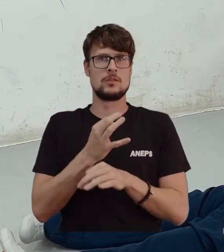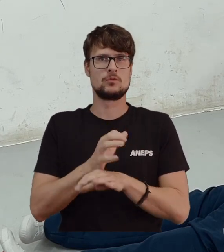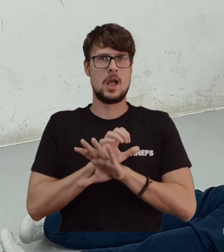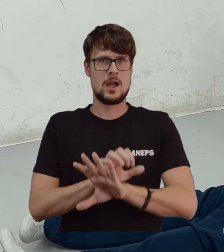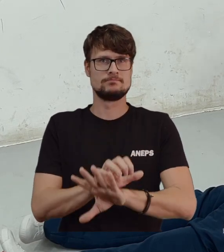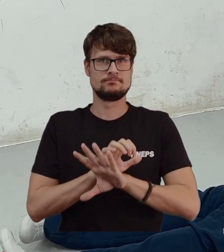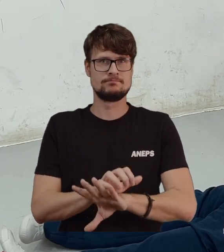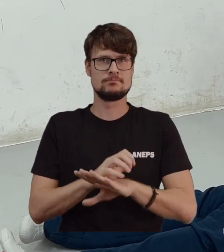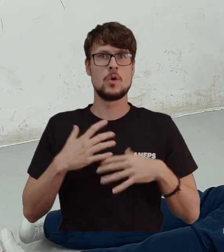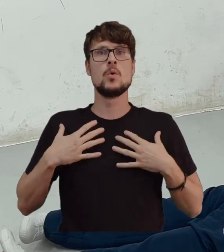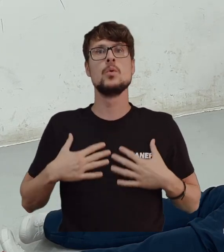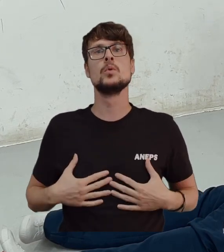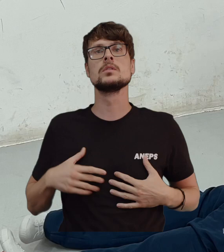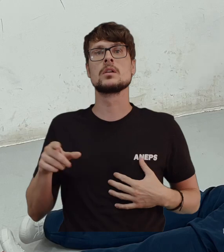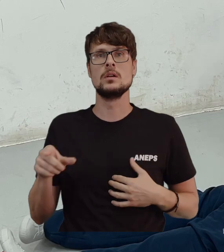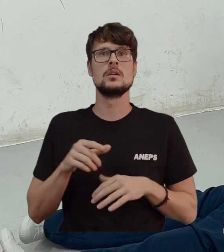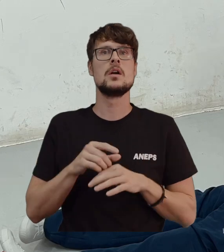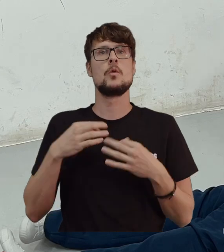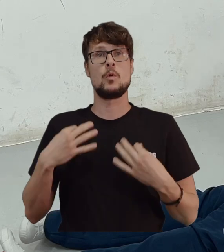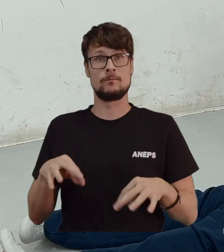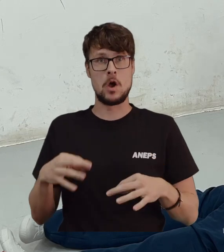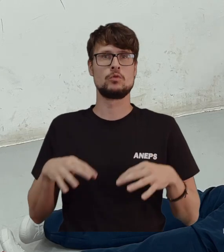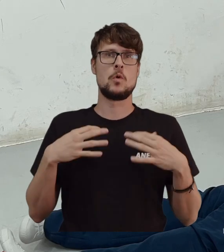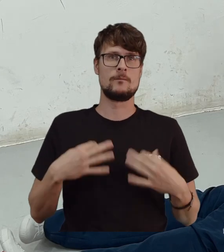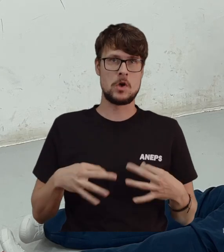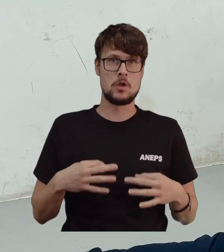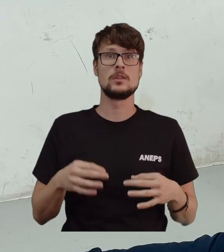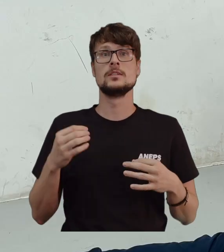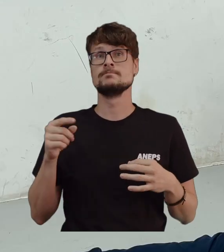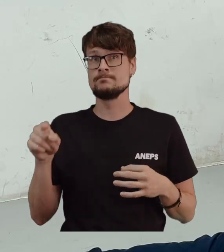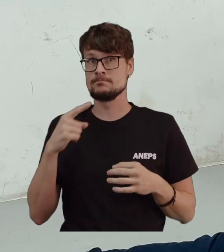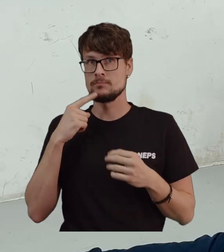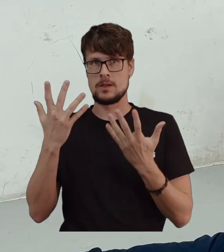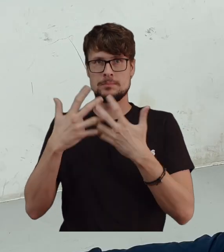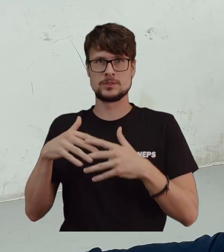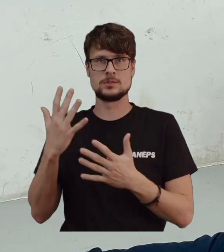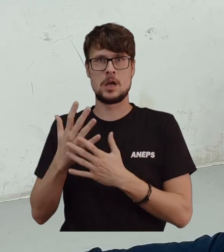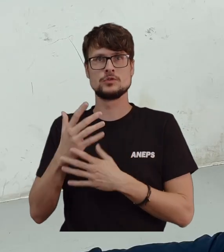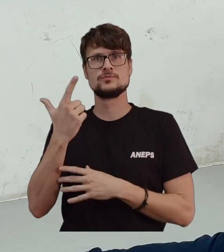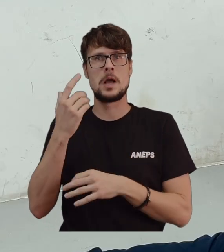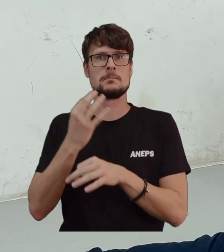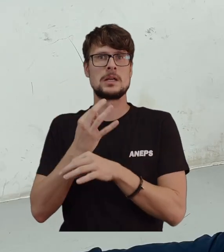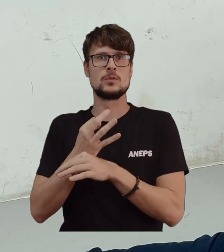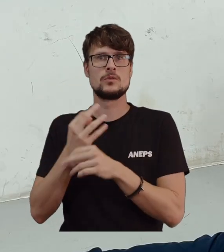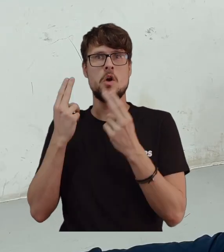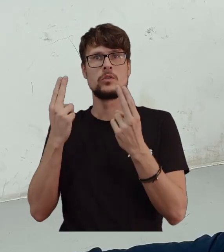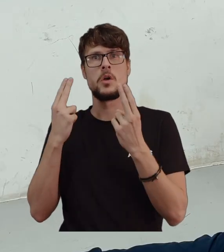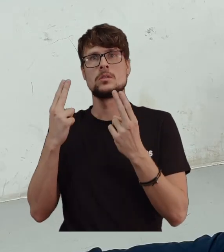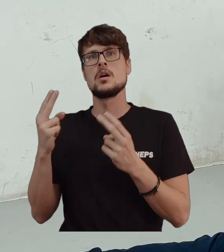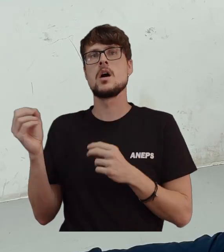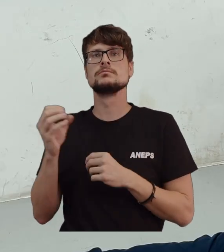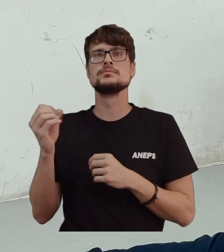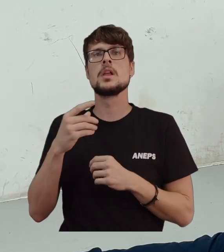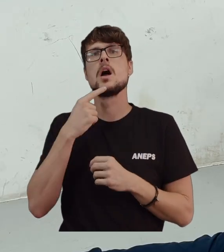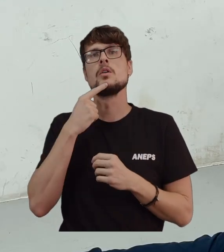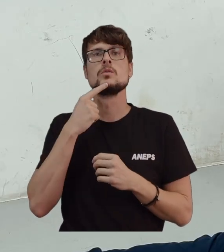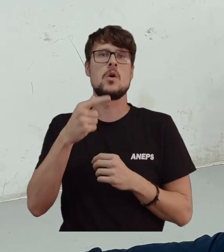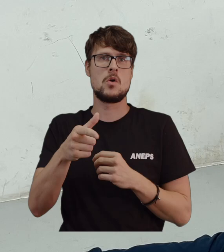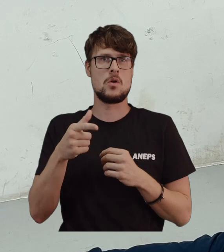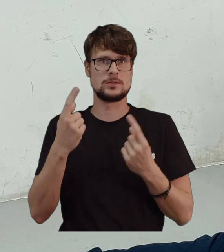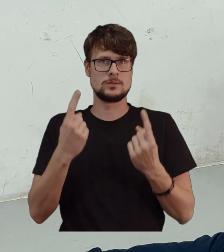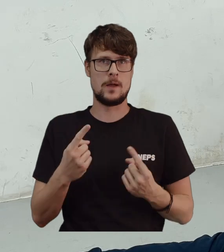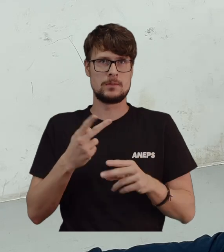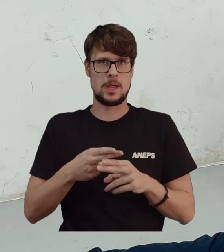minútu a hrudník dokonale uvoľňujeme. Toto vyhodnocovanie rytmu sa deje každé 2